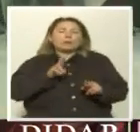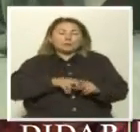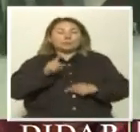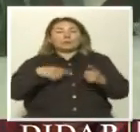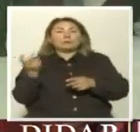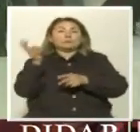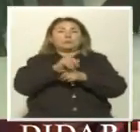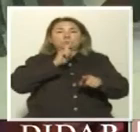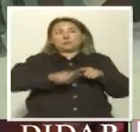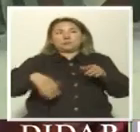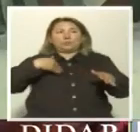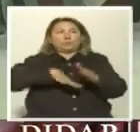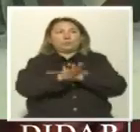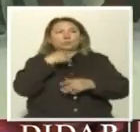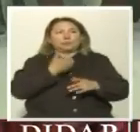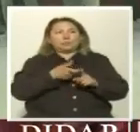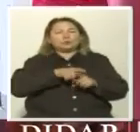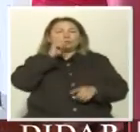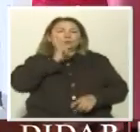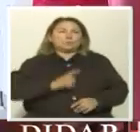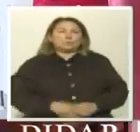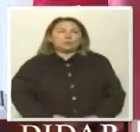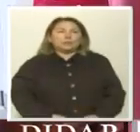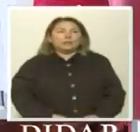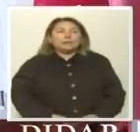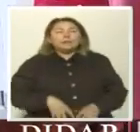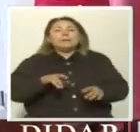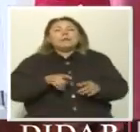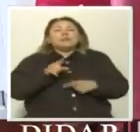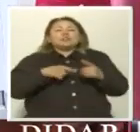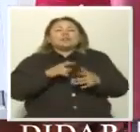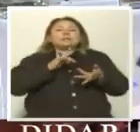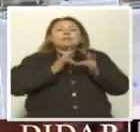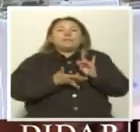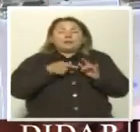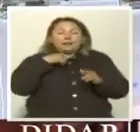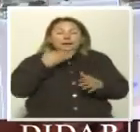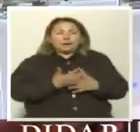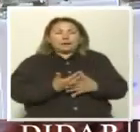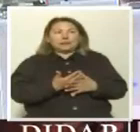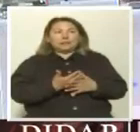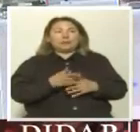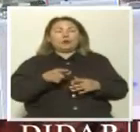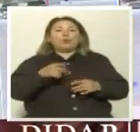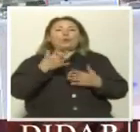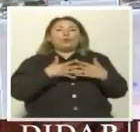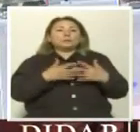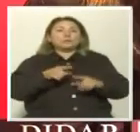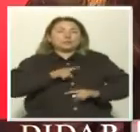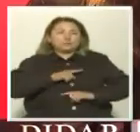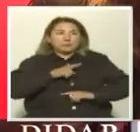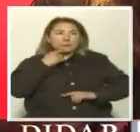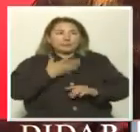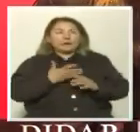келесің де тек тез-тез өтіп кетесің. Өте ыңғайлы. Осылайша цифрландыру жүйесі авиация саласында да қолжетімді. Терминал